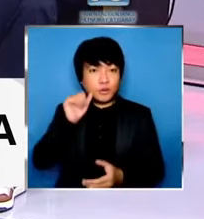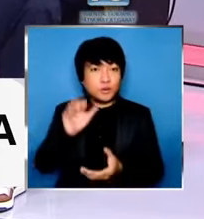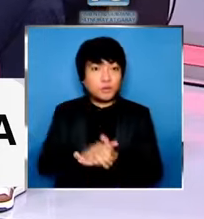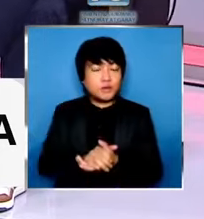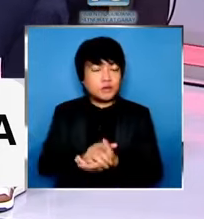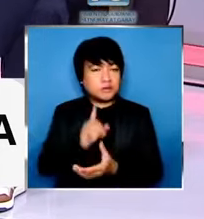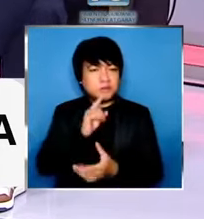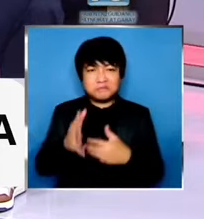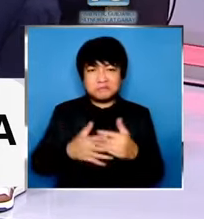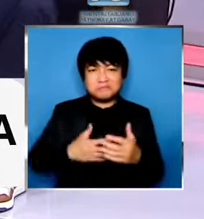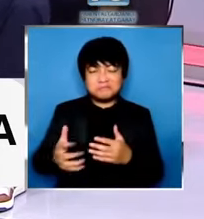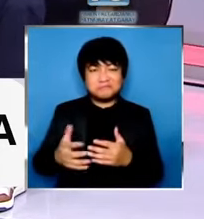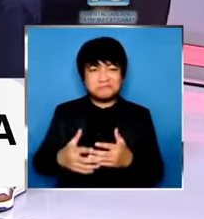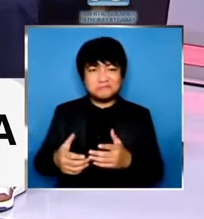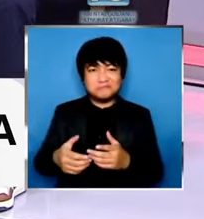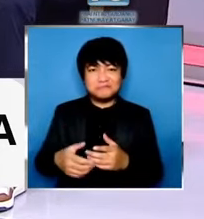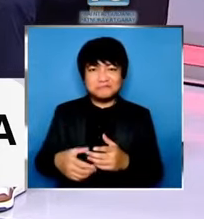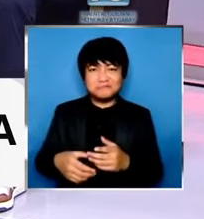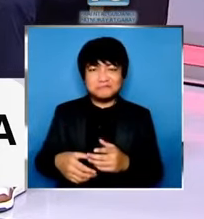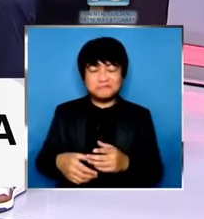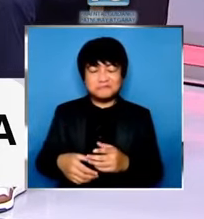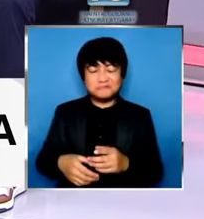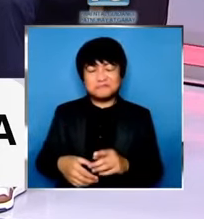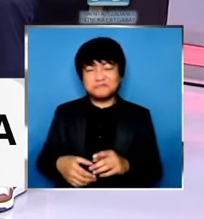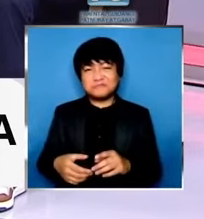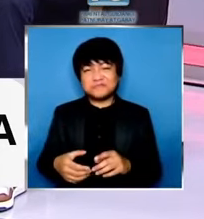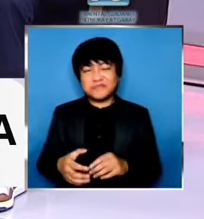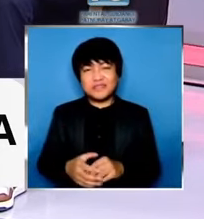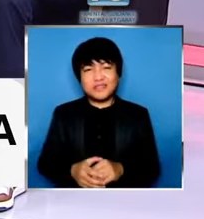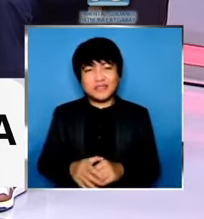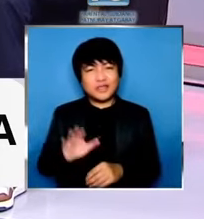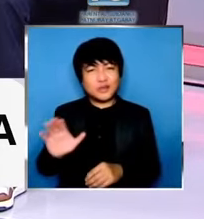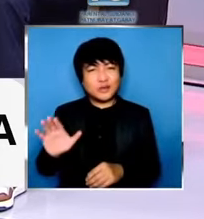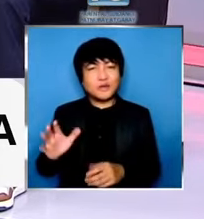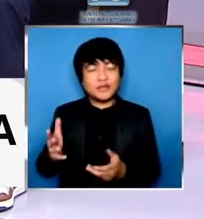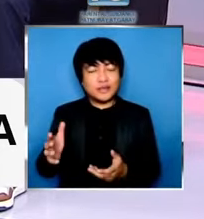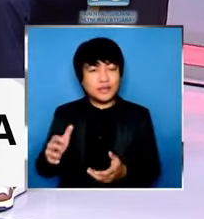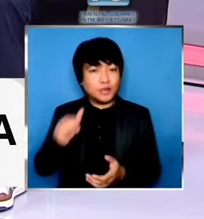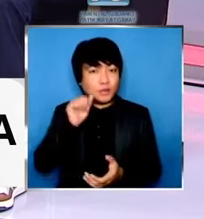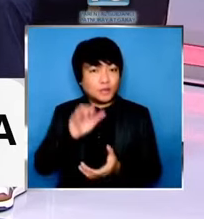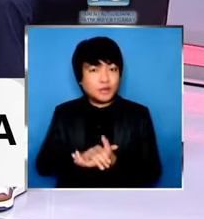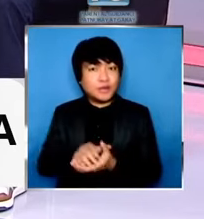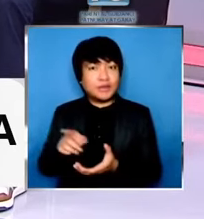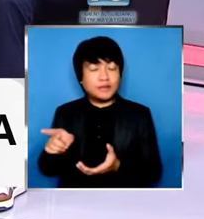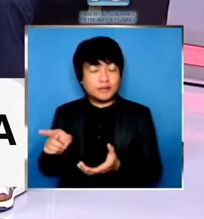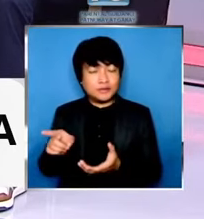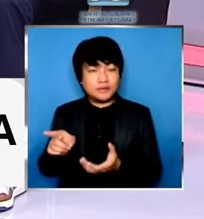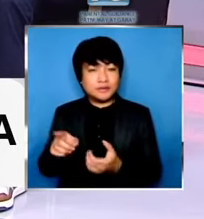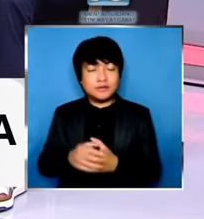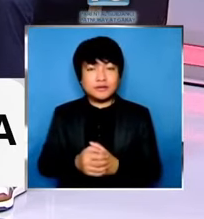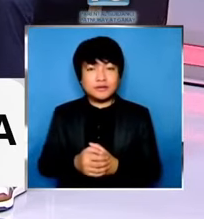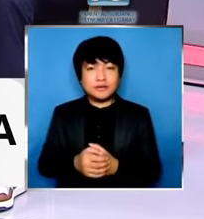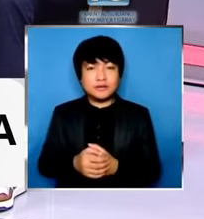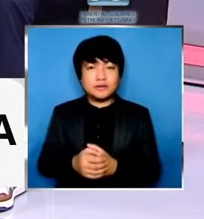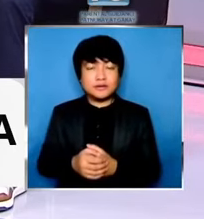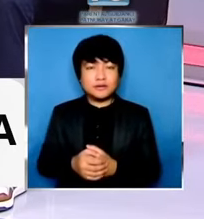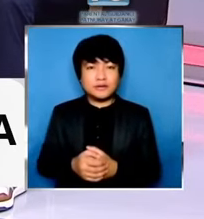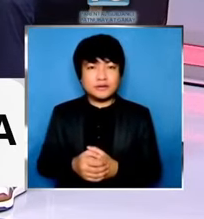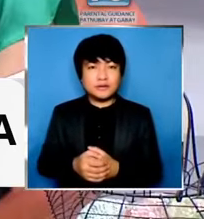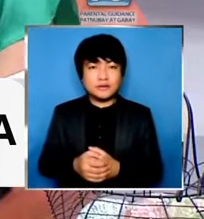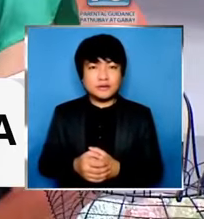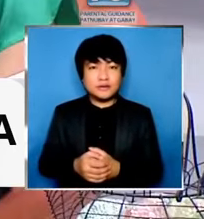ba? Alam mo si Dainy, ang history namin, Isko, nagpakilala kay Dainy, kay Isko, kapatid ko. Yes. Ah, talaga? Pareho silang black belt